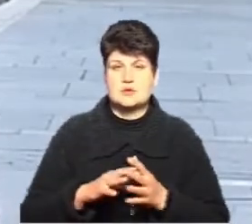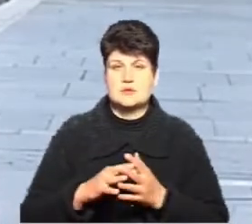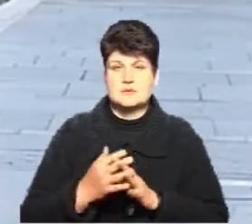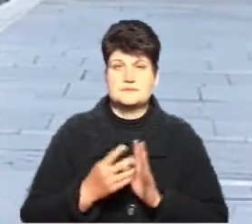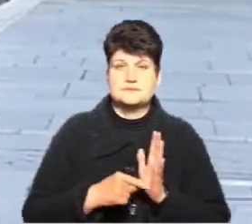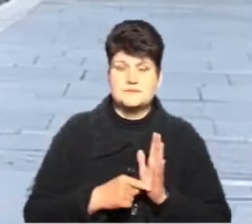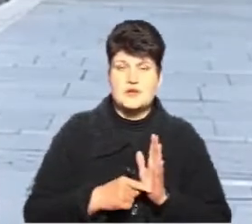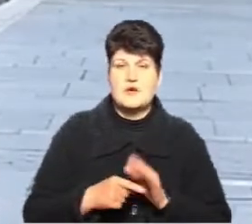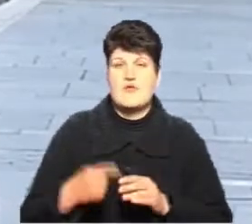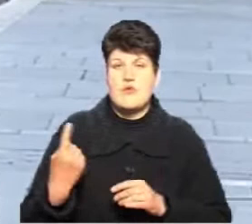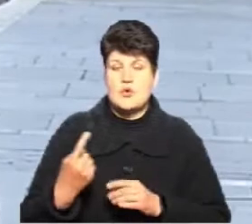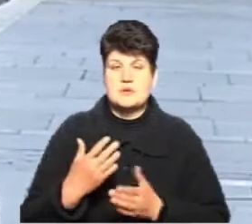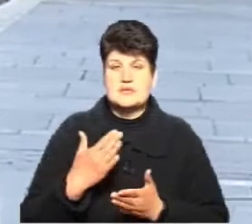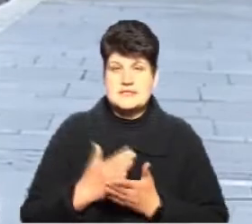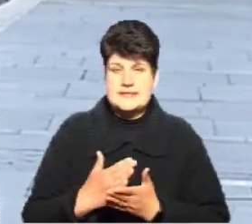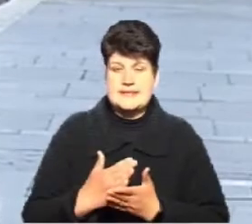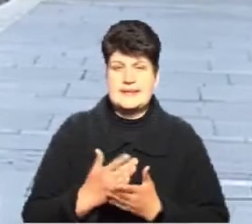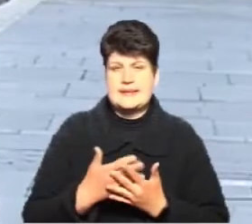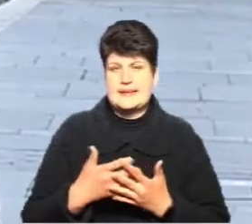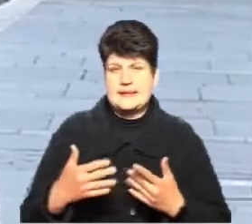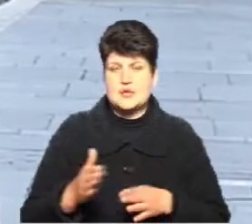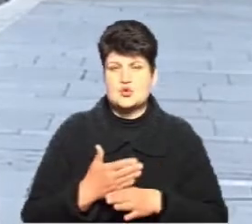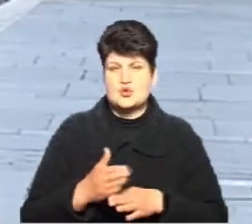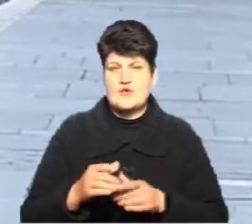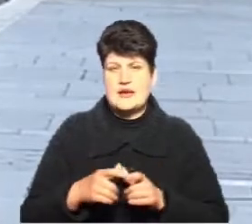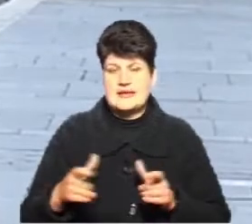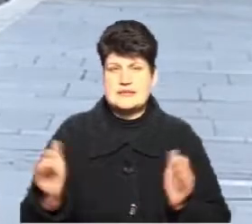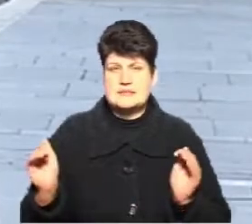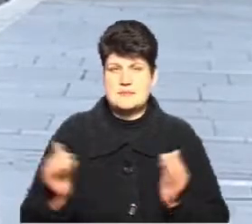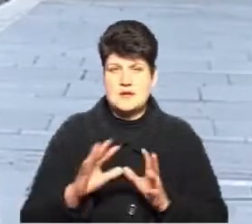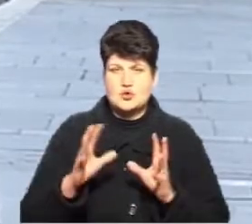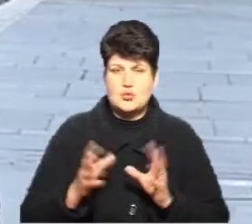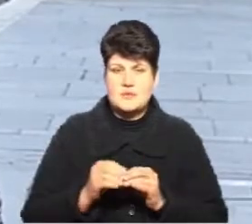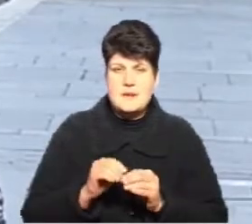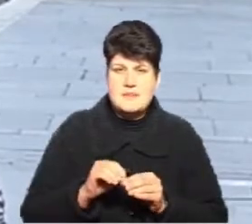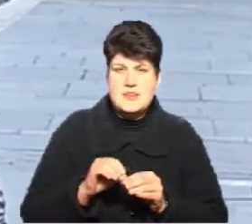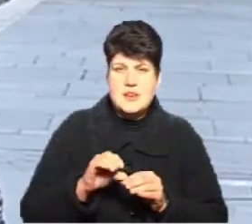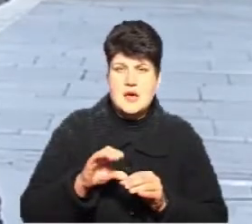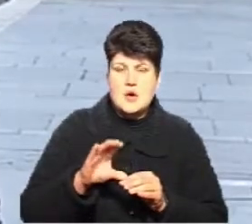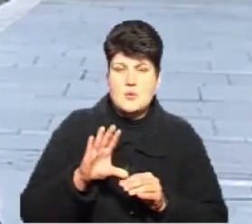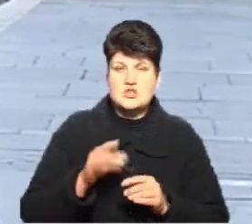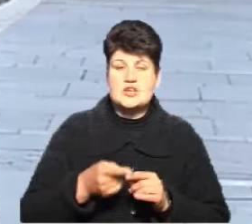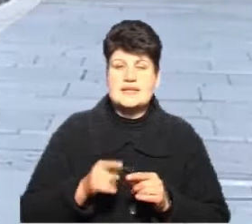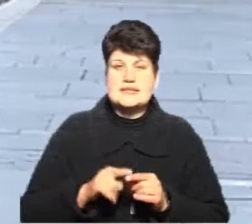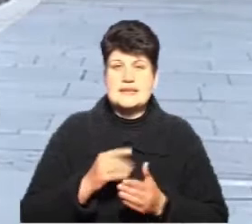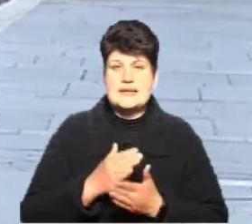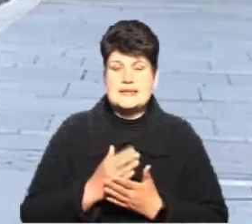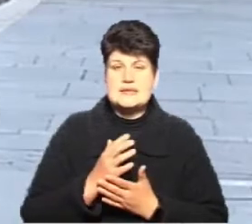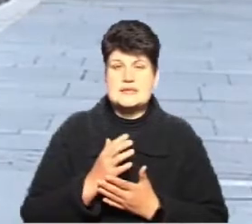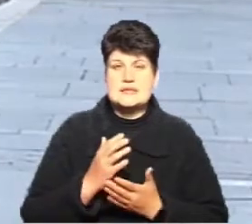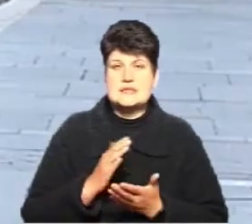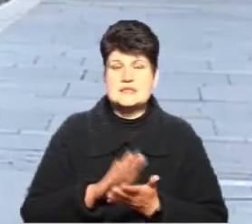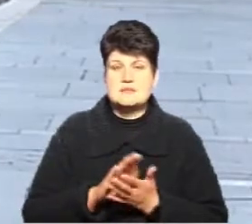декілька сміттєсортувальних ліній, які відповідно зменшують об'єм накопичення. Це є сміттєсортувальна лінія у